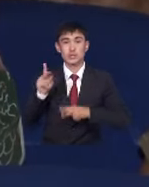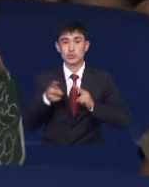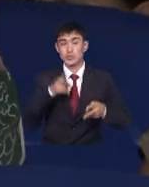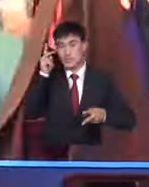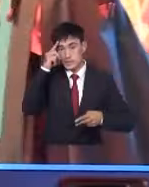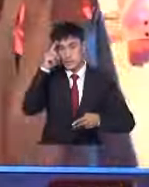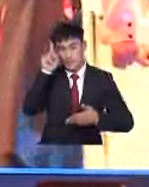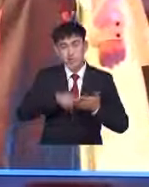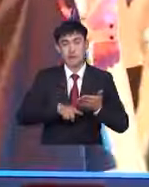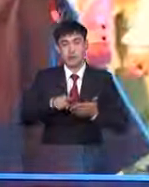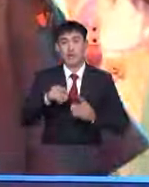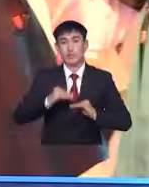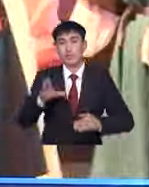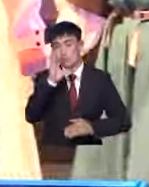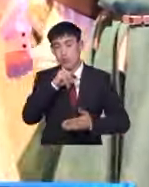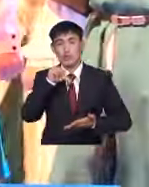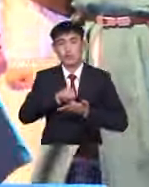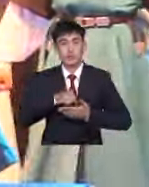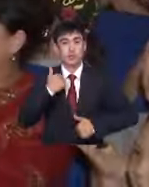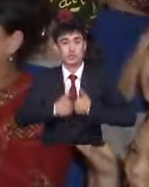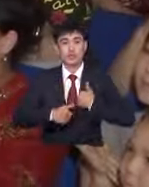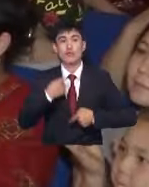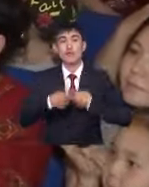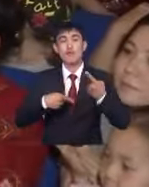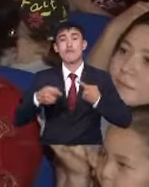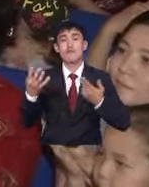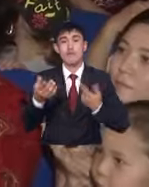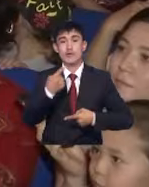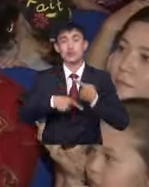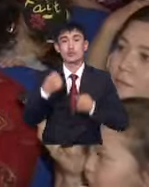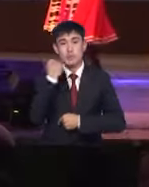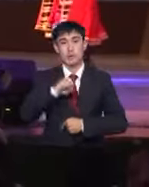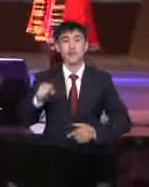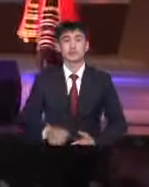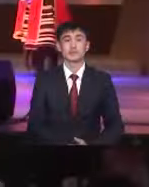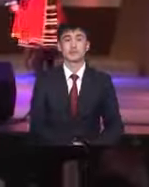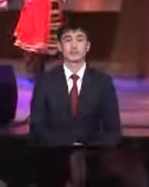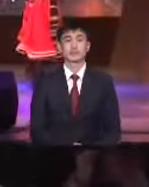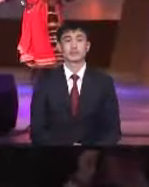сомневаются что ребята смогут выступить достойно и вновь вернуться домой с